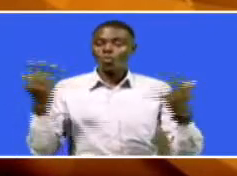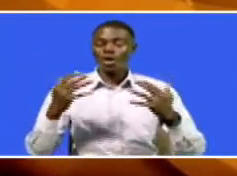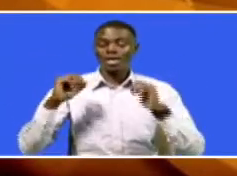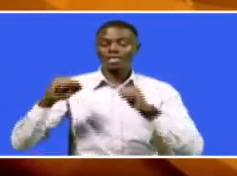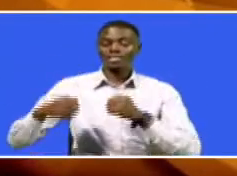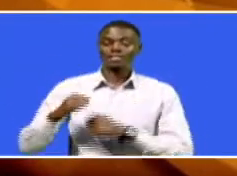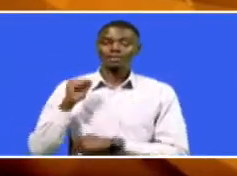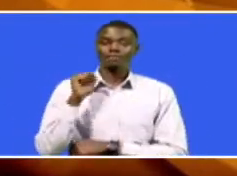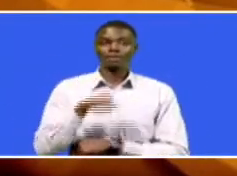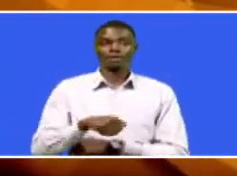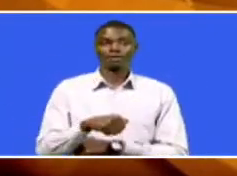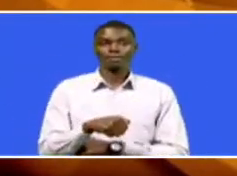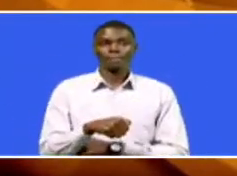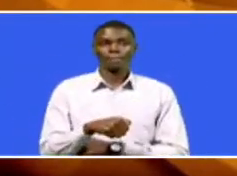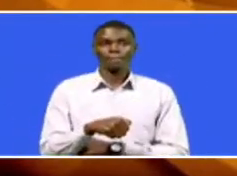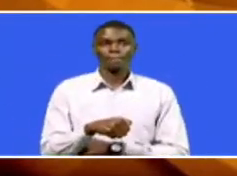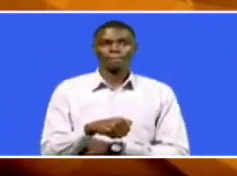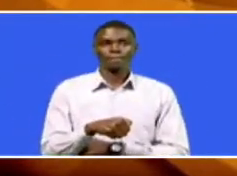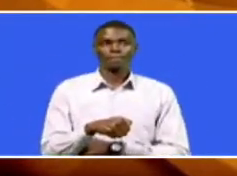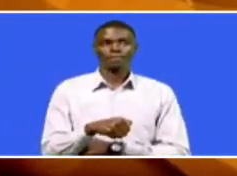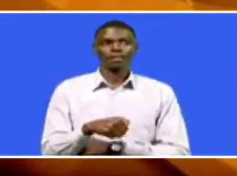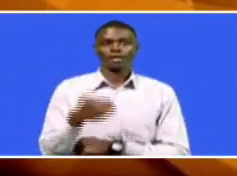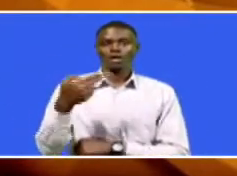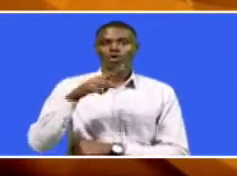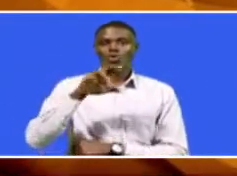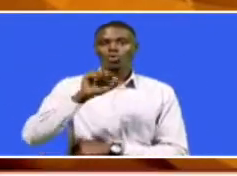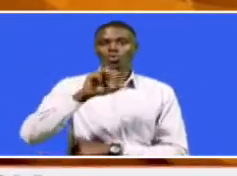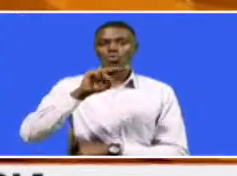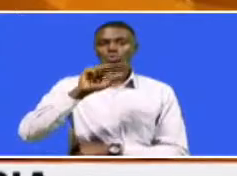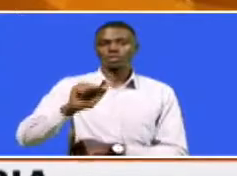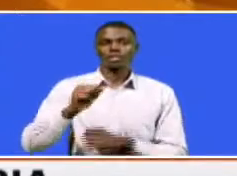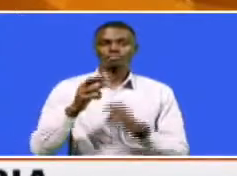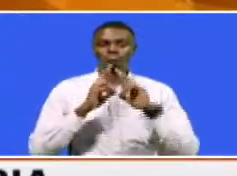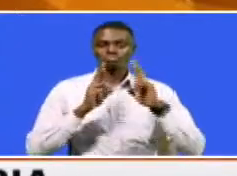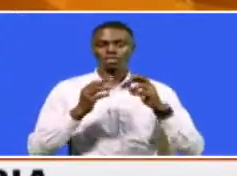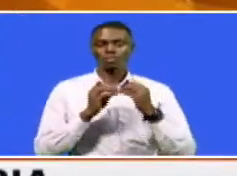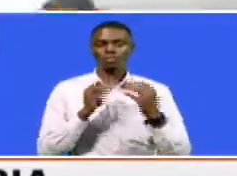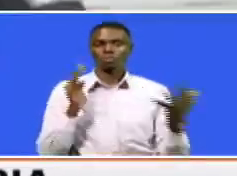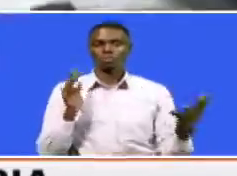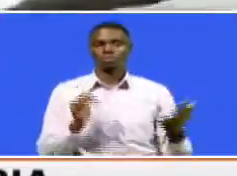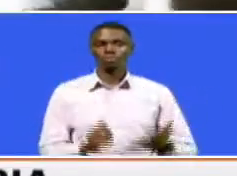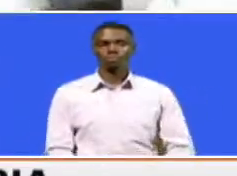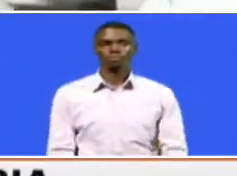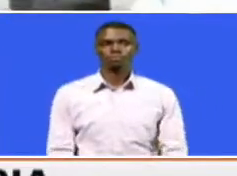zaidi kwa mtu yeyote yule. Husna Muhammad na maelezo zaidi.